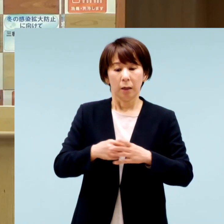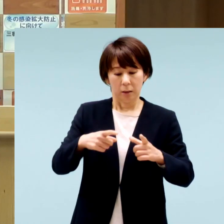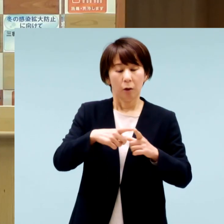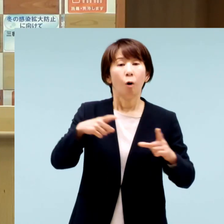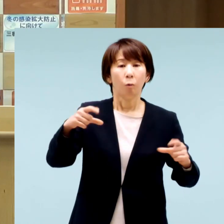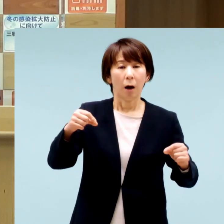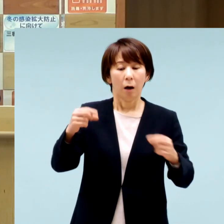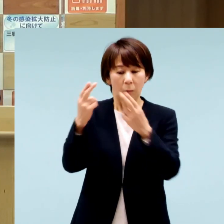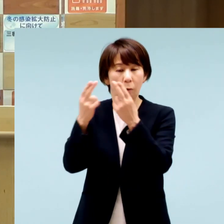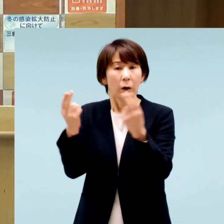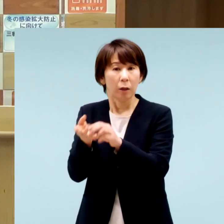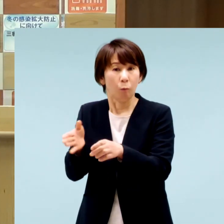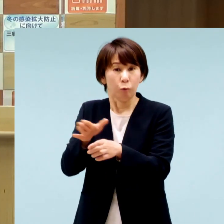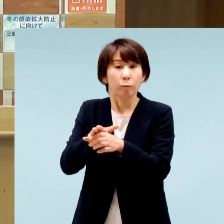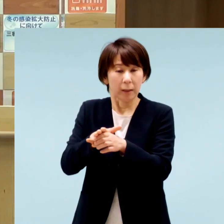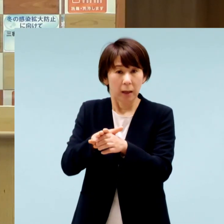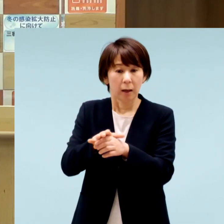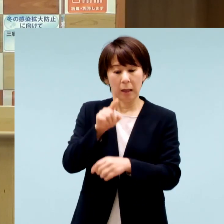し、